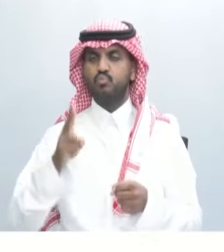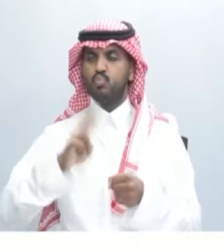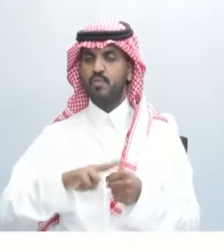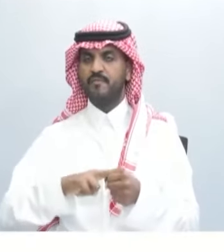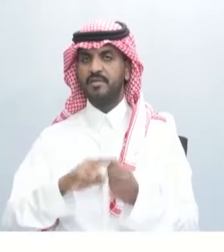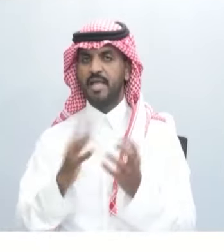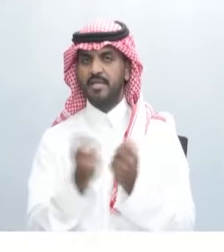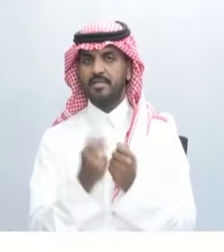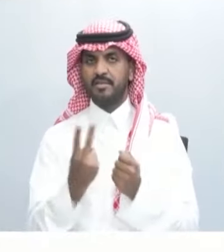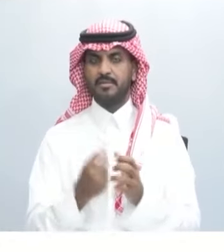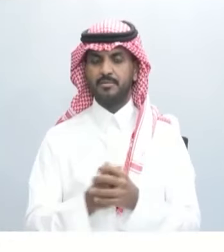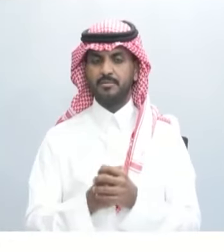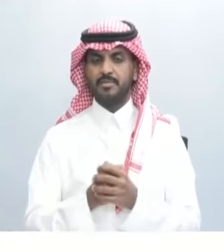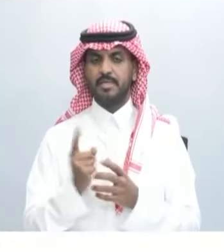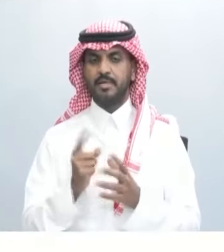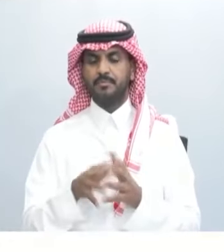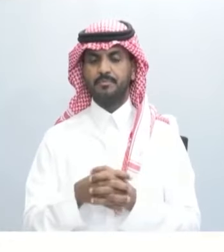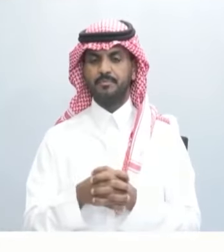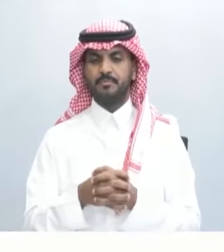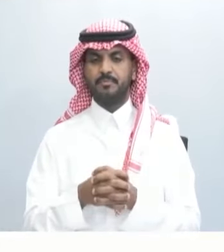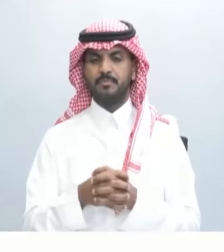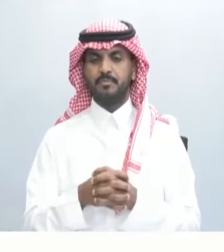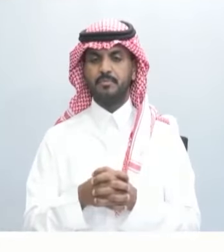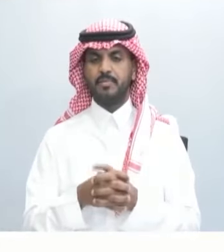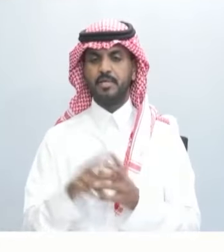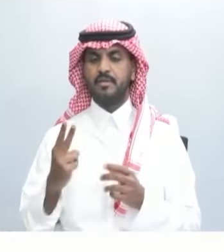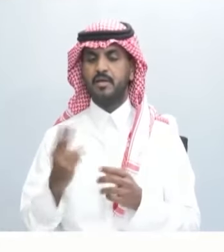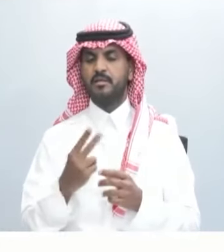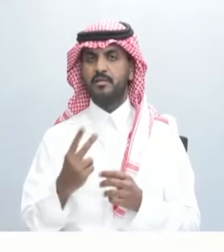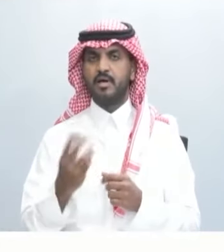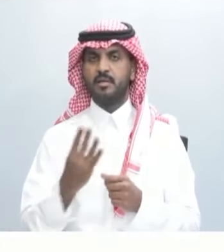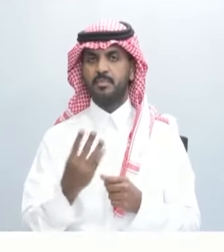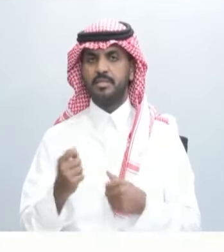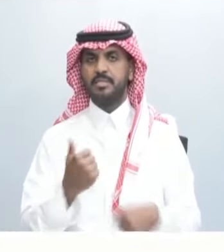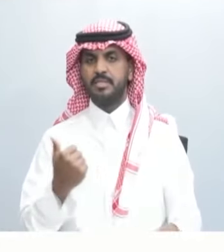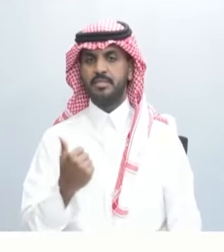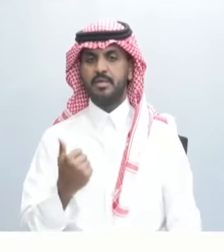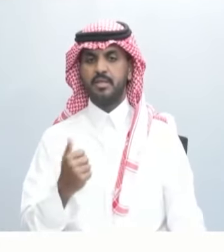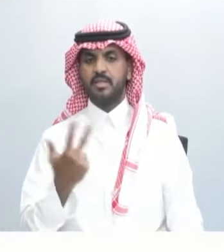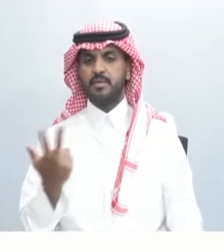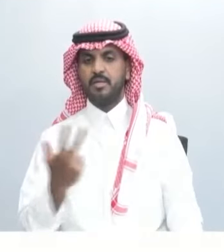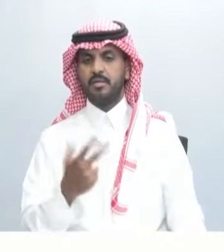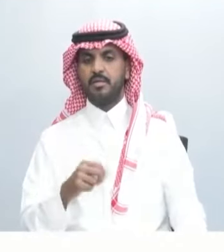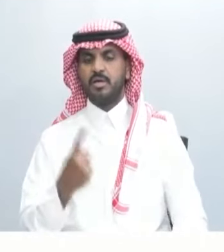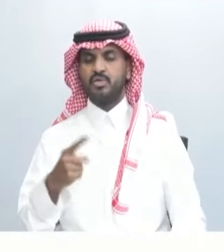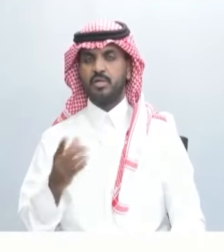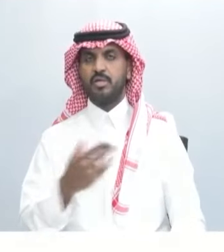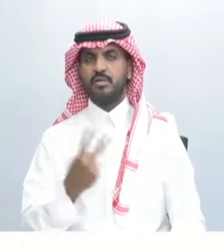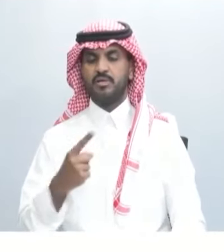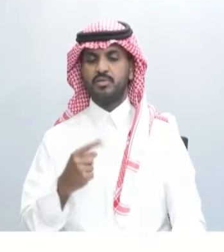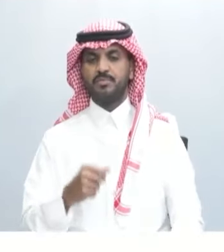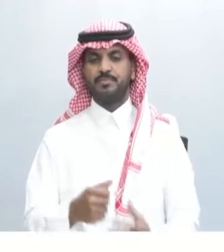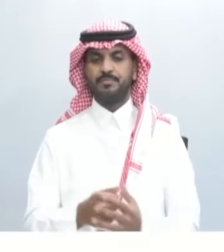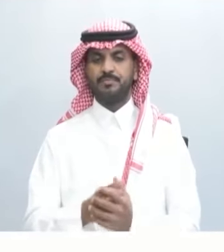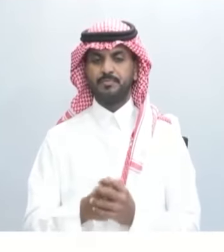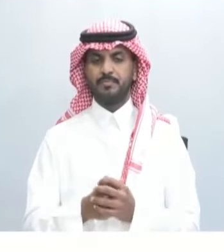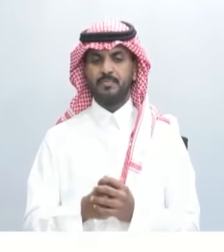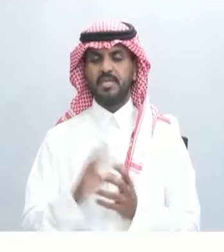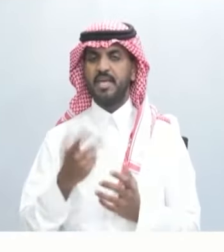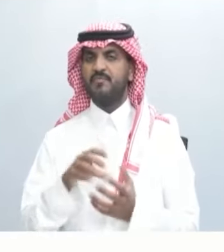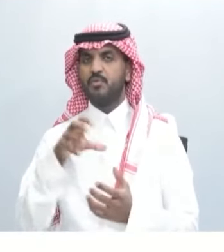العدد اثنان هي اثنان اربعه سته ثمانيه عشره اثنا عشر